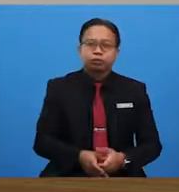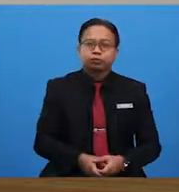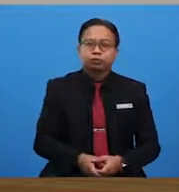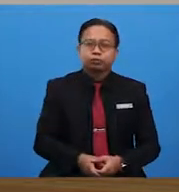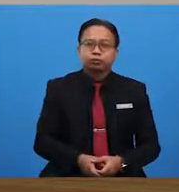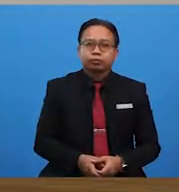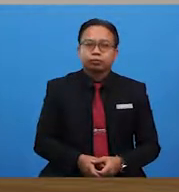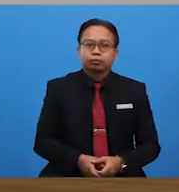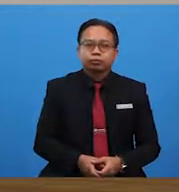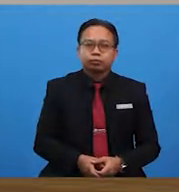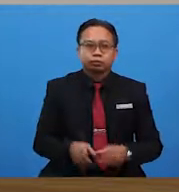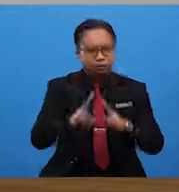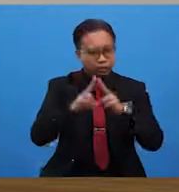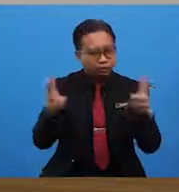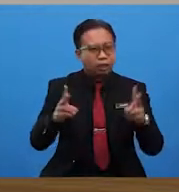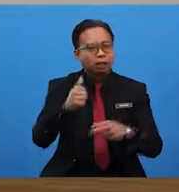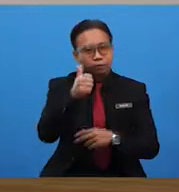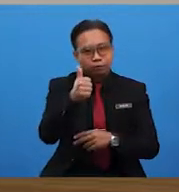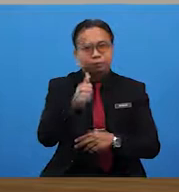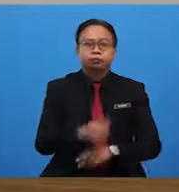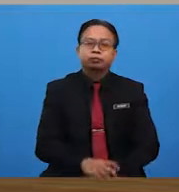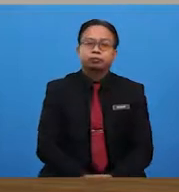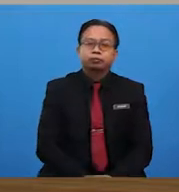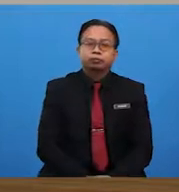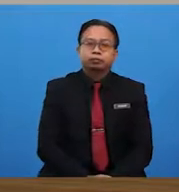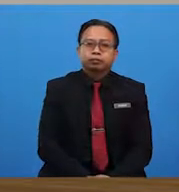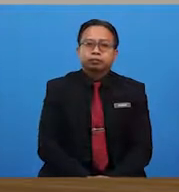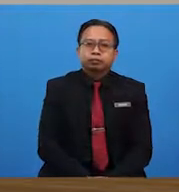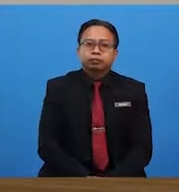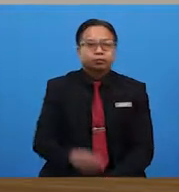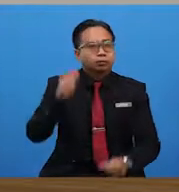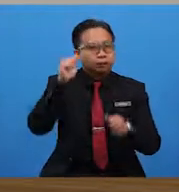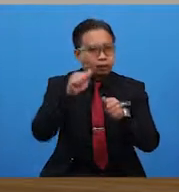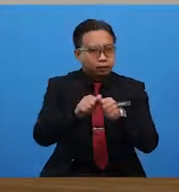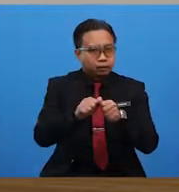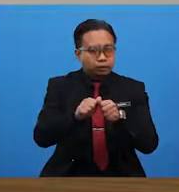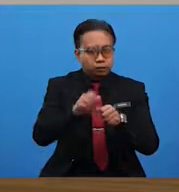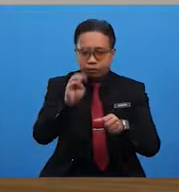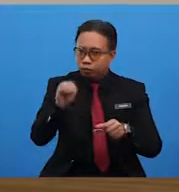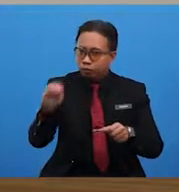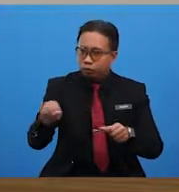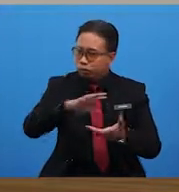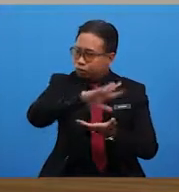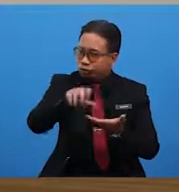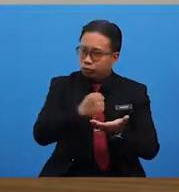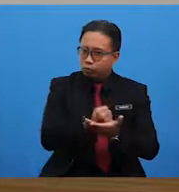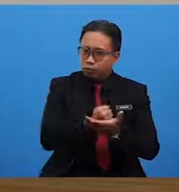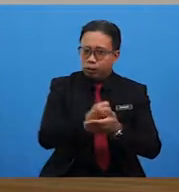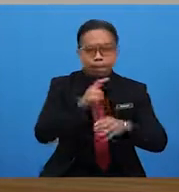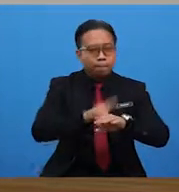Oke sangat jelas apa yang c garis Terangkan tadi diingatkan juga ya pelajar-pelajar sekalian